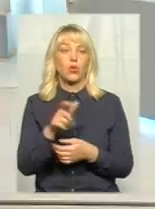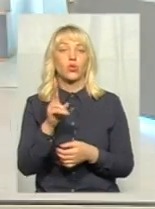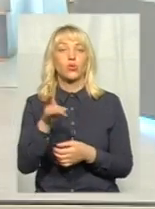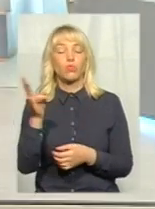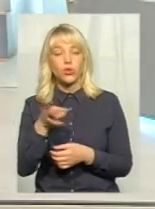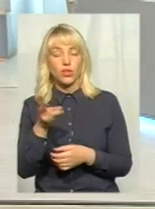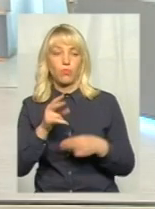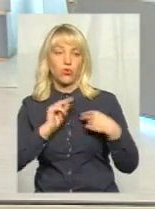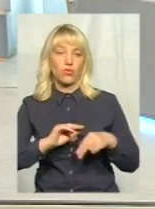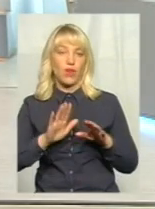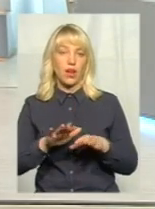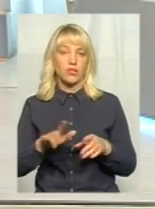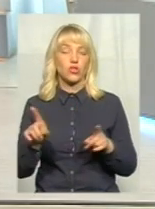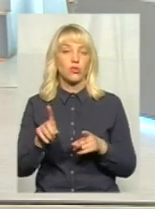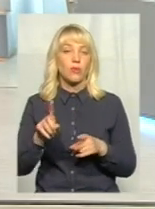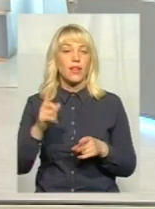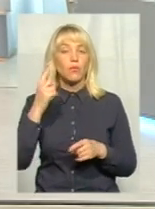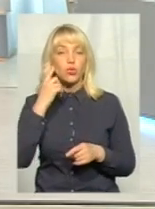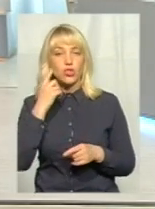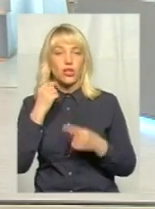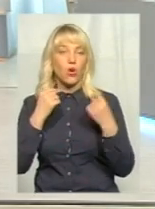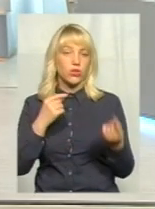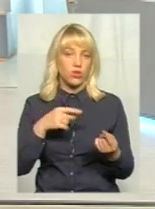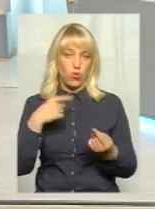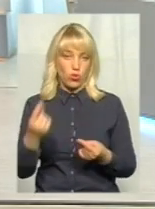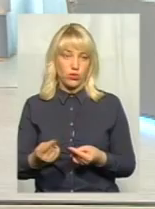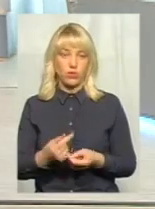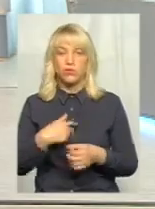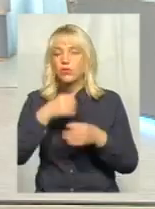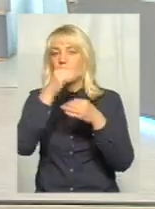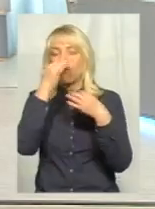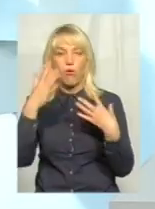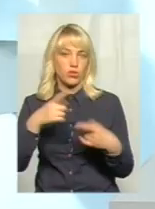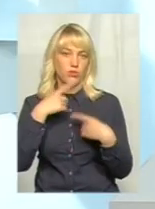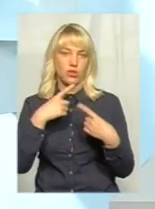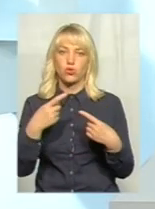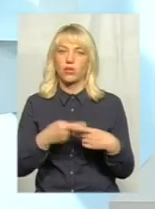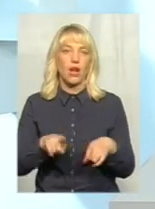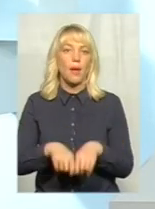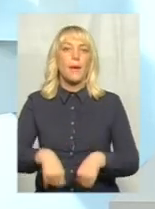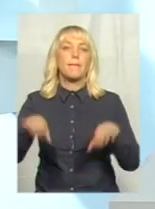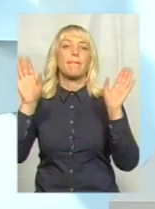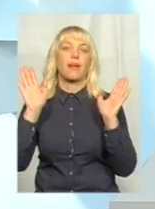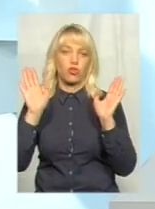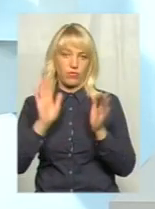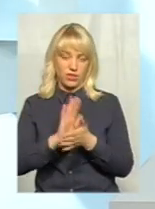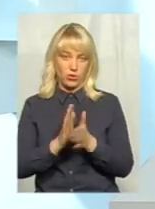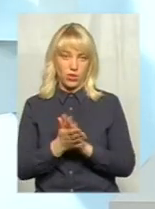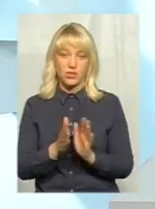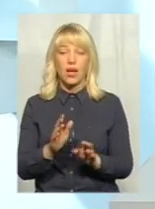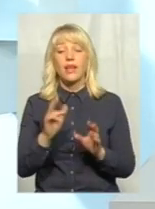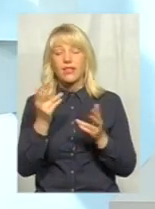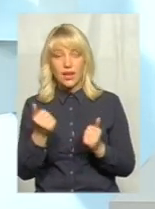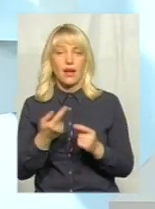потребують вакансій, якось почули дивіться, один одного. Ну, не можна сказати, що вже аж ситуація така патова. Да, вона неприємна, да, завжди